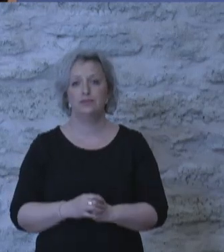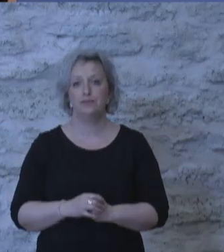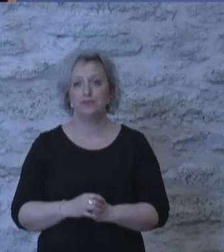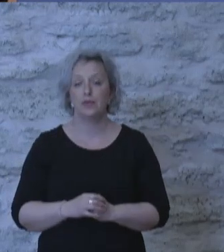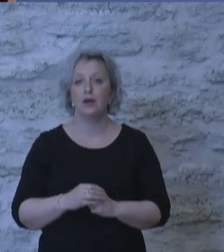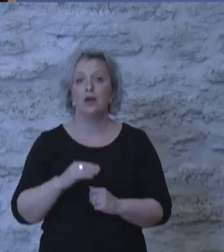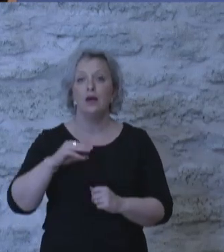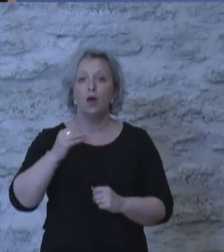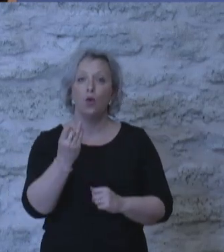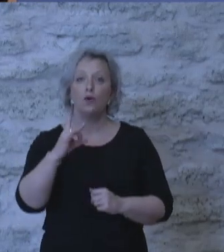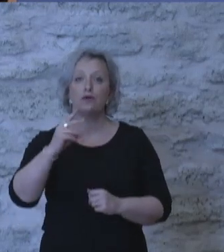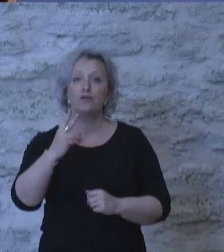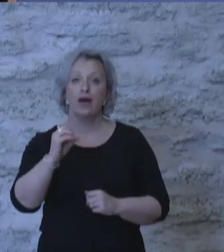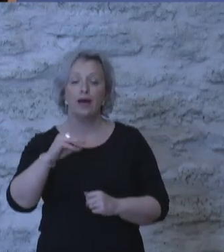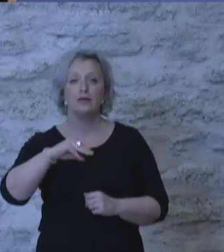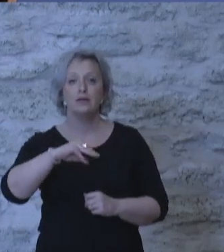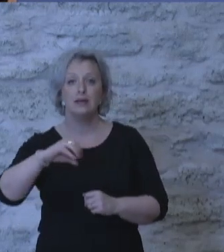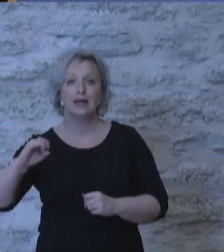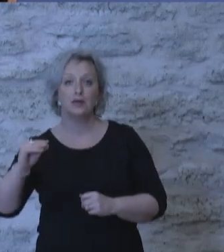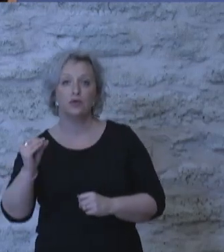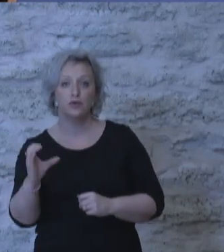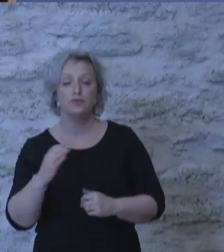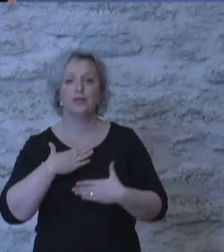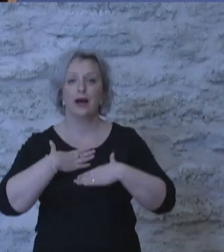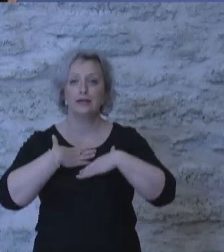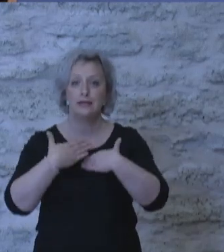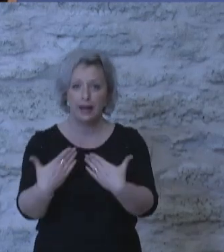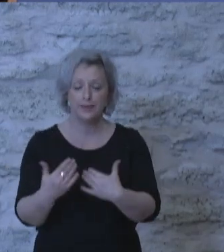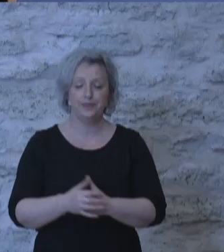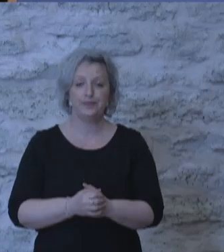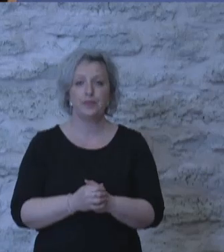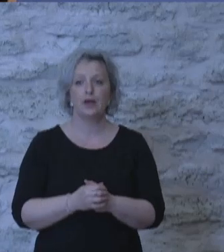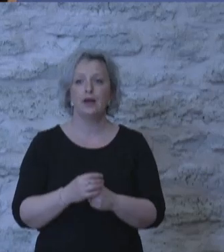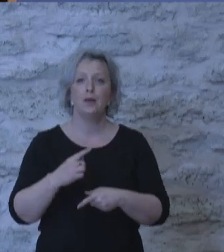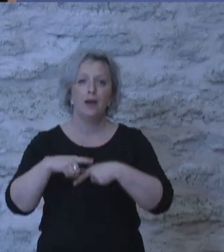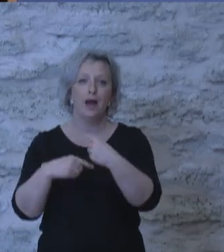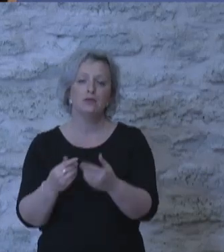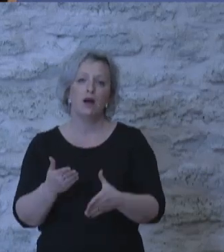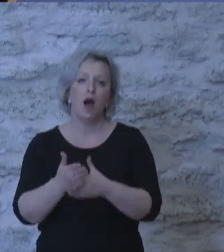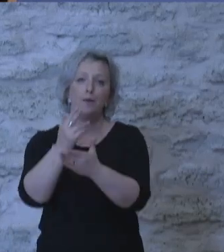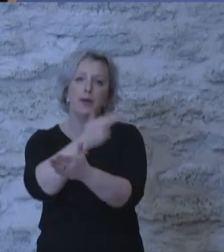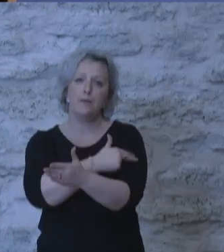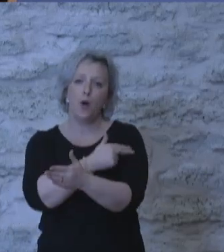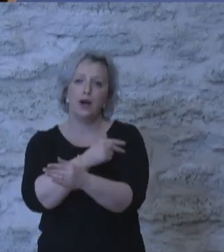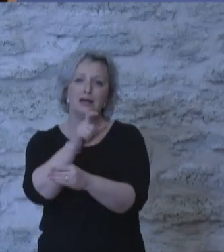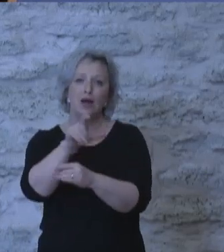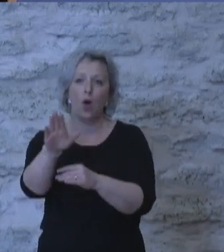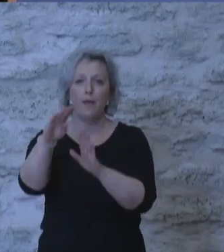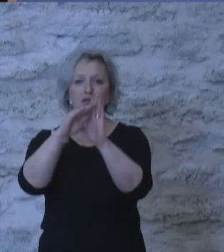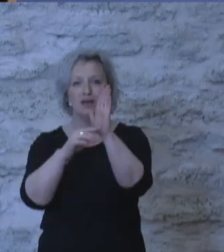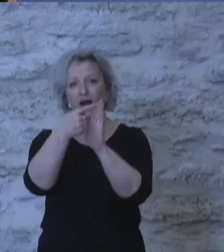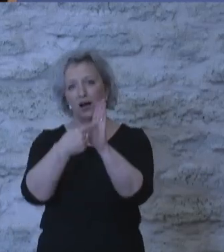Urve Tiidus palun. Aitäh, lugu vedud juhataja. Ma jätkan abipolitseiniku seaduse teemal.